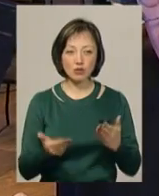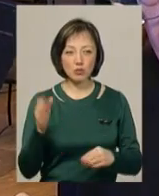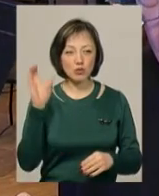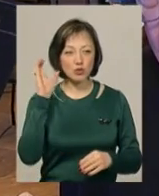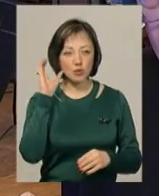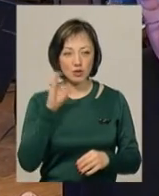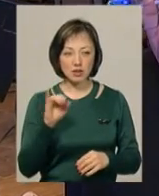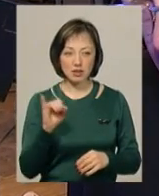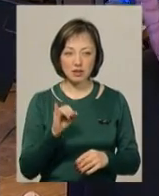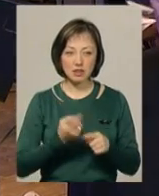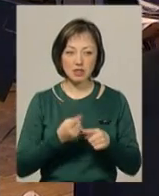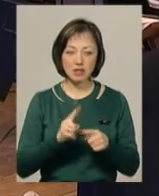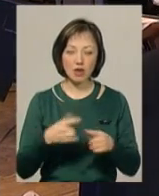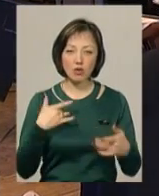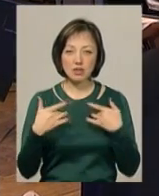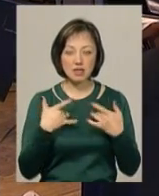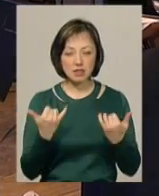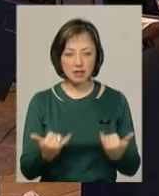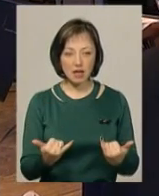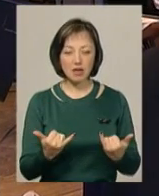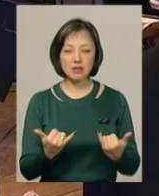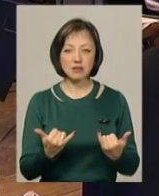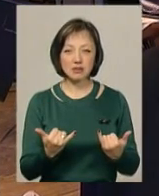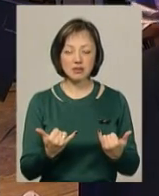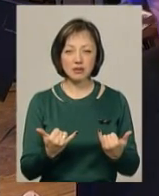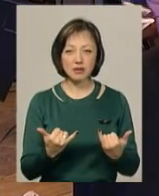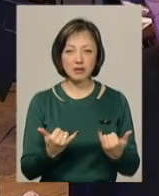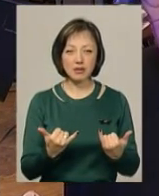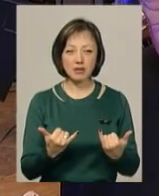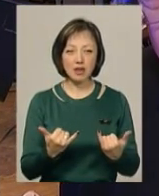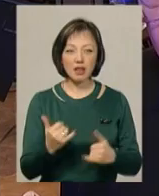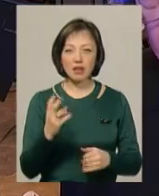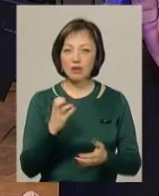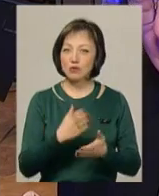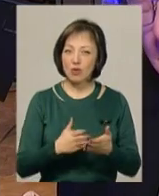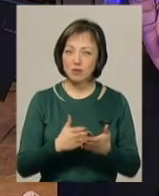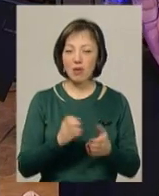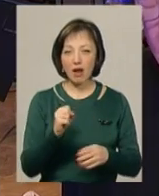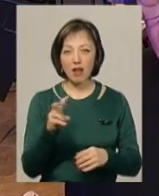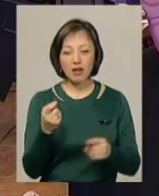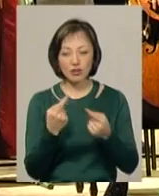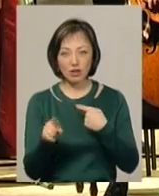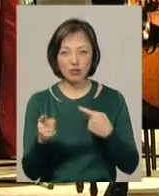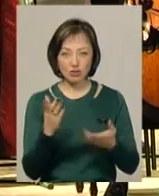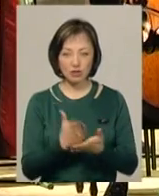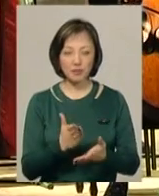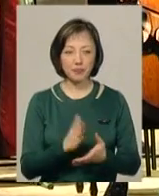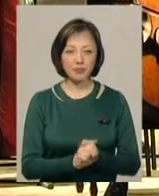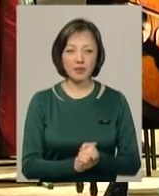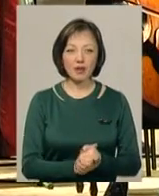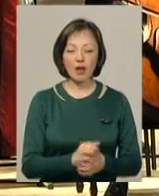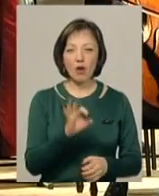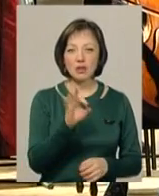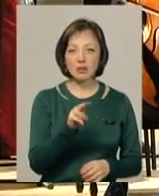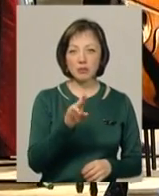послухати власне цей концерт зараз, що вона є зовсім, ну, не зовсім, але у всякому разі якась інакше. Саме Олександру